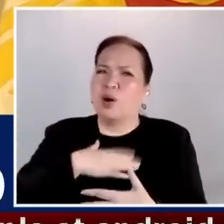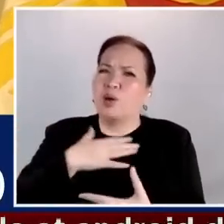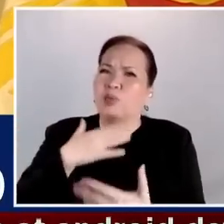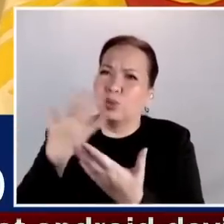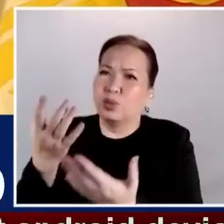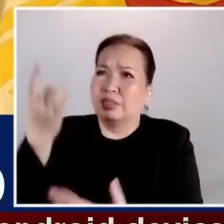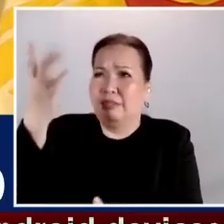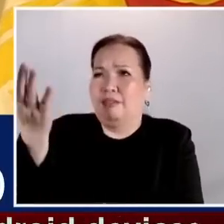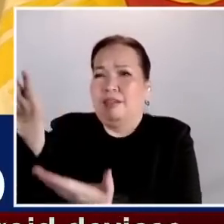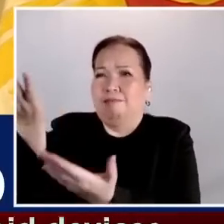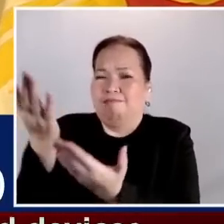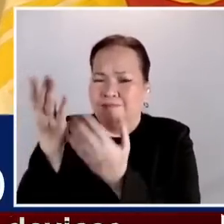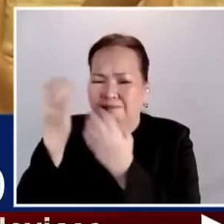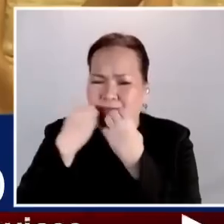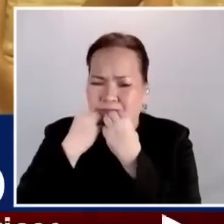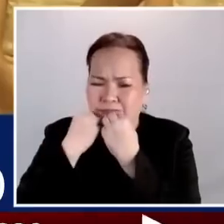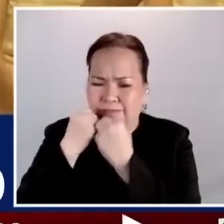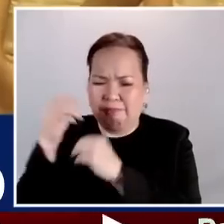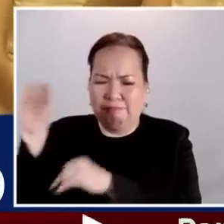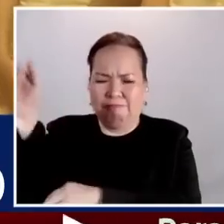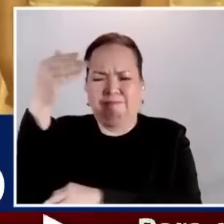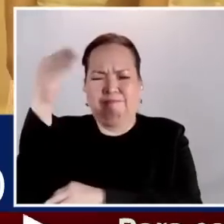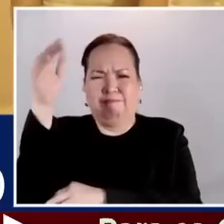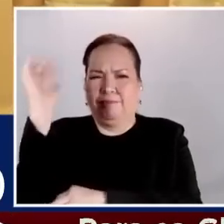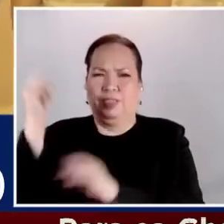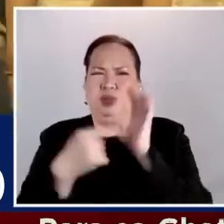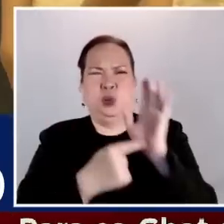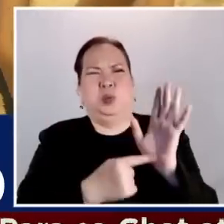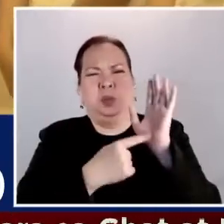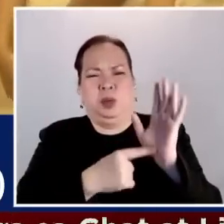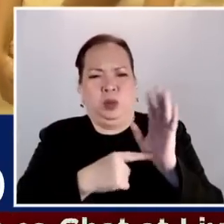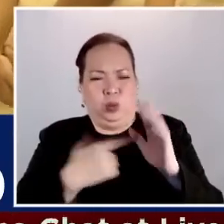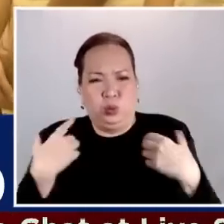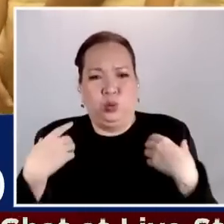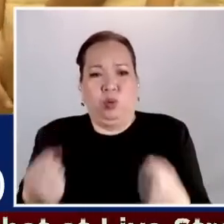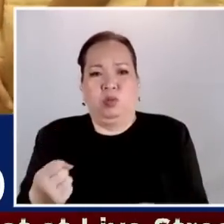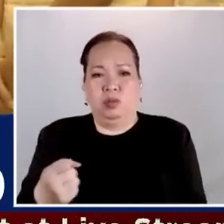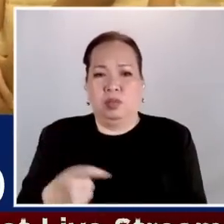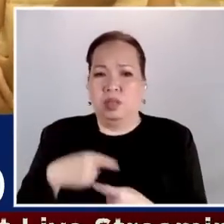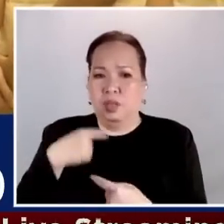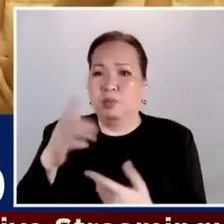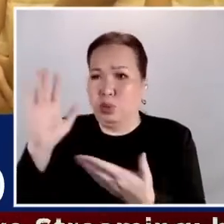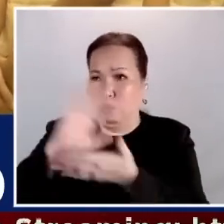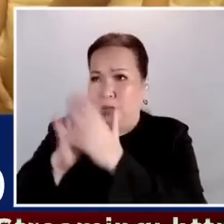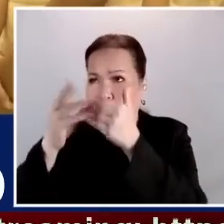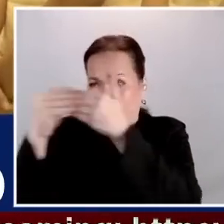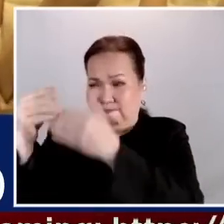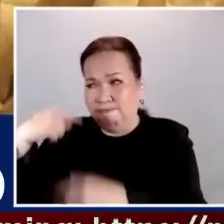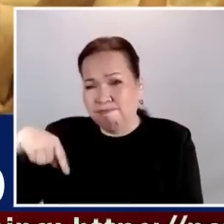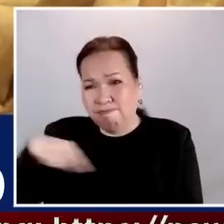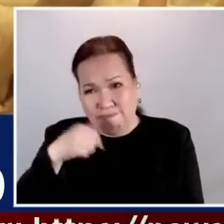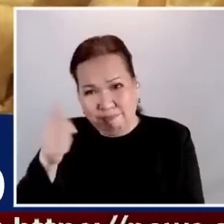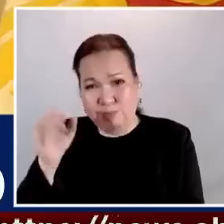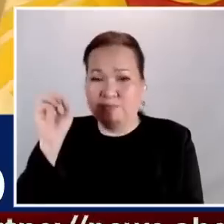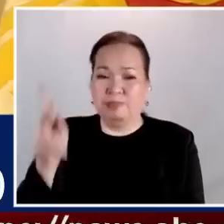natitirang humahawak ng ating bandila. Sabi ko kay Senator Risa, ikaw na yung leader namin. Kaya